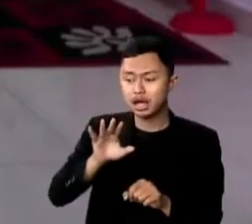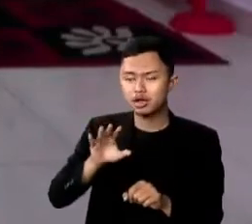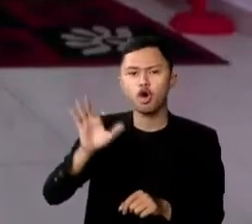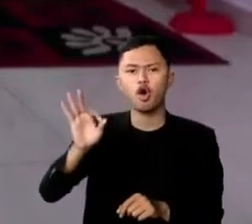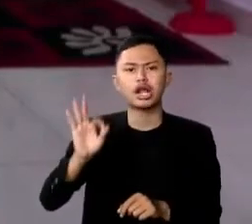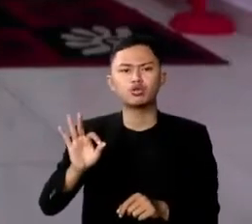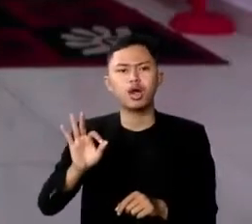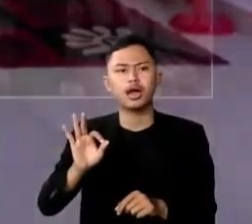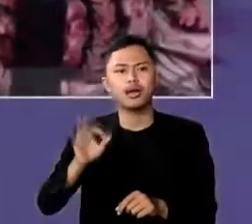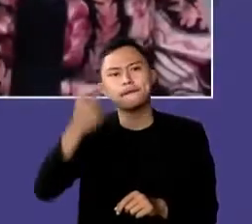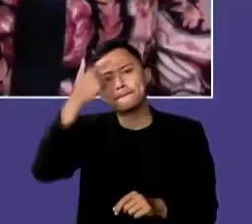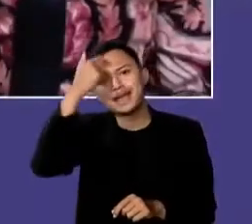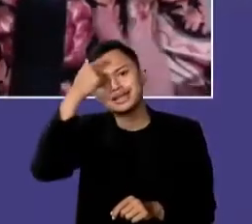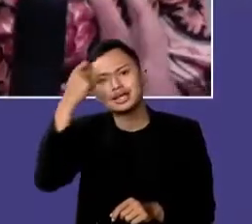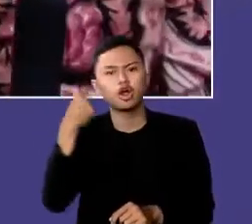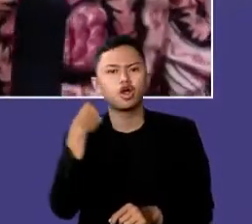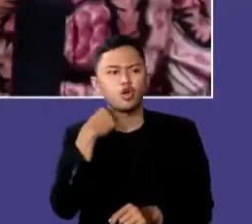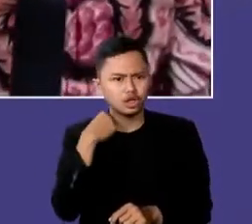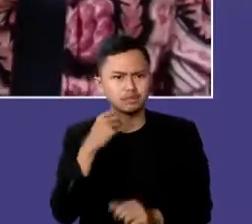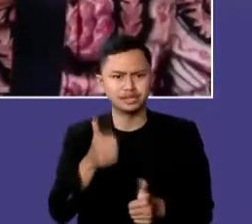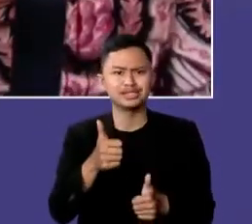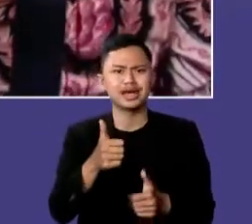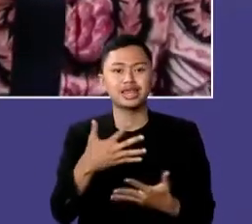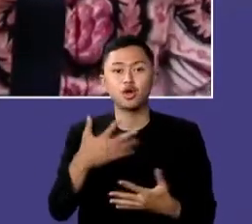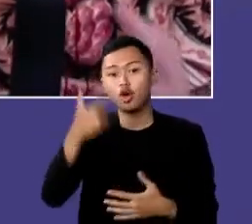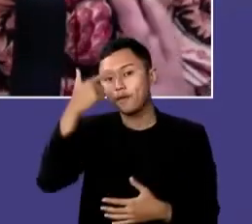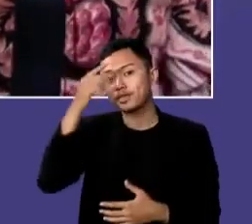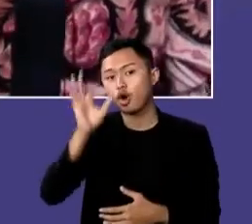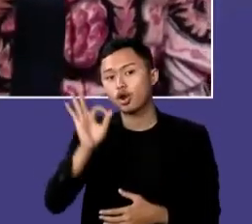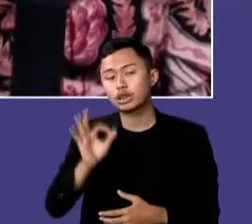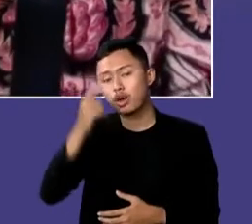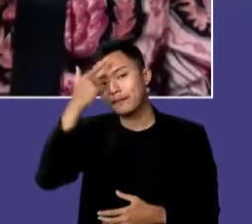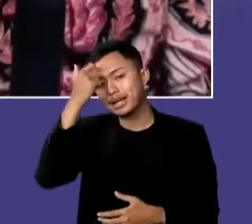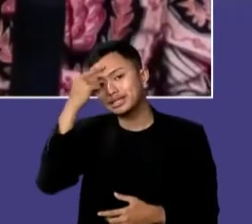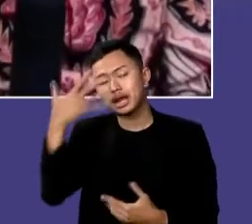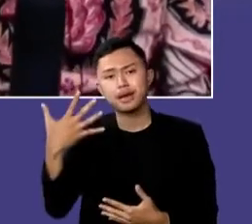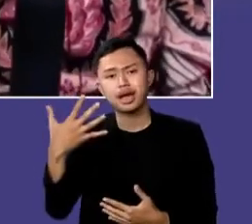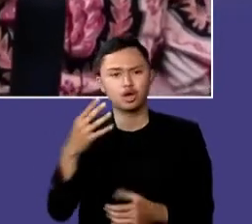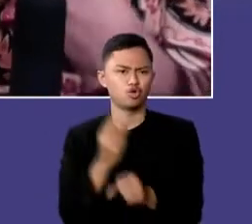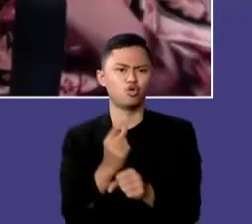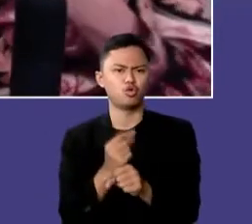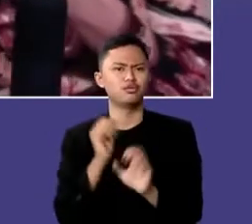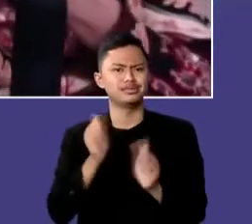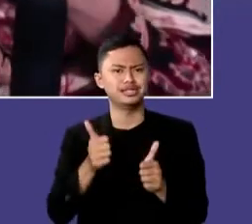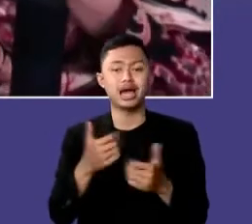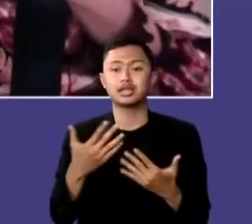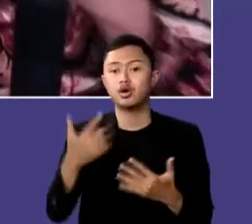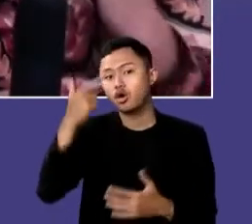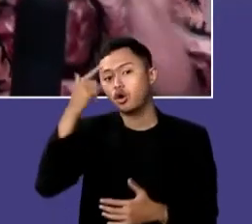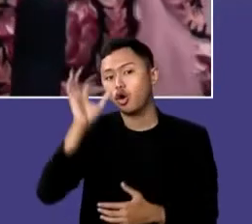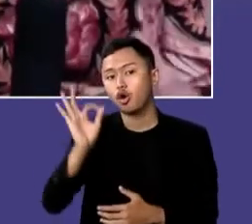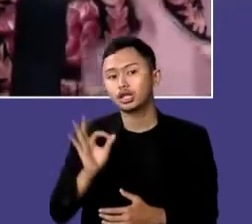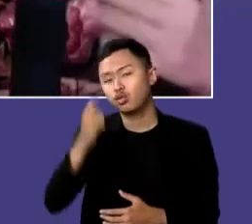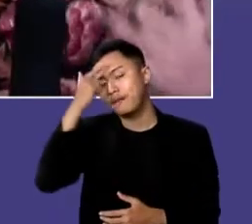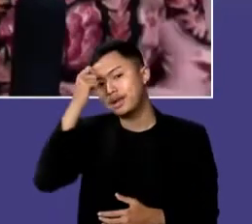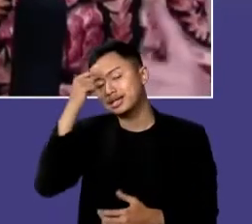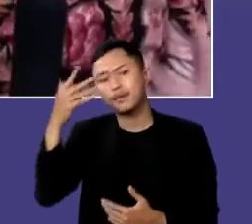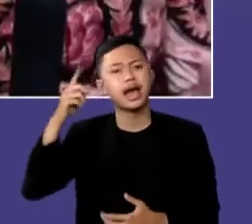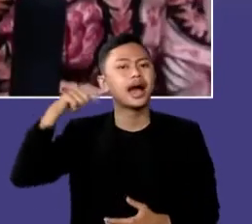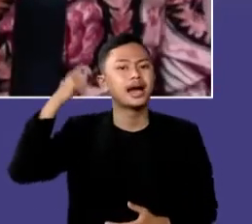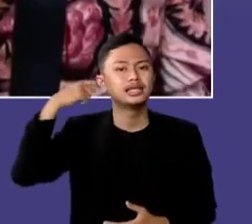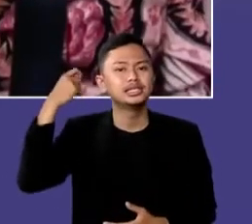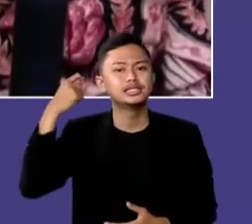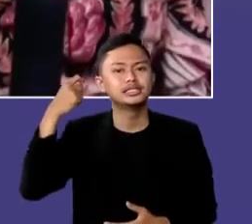dan akhirnya jodoh karya mengawasi kelihatan nah juga jadi guru tapi mungkin jadi artis-artisnya penyiar ya berbicara yang